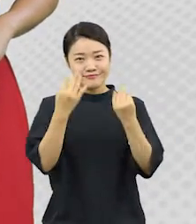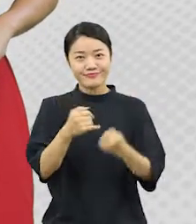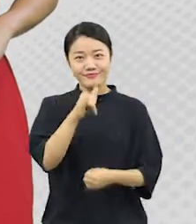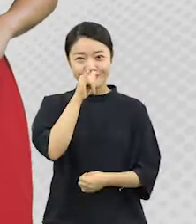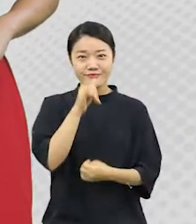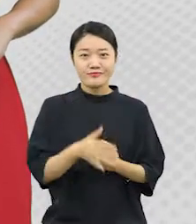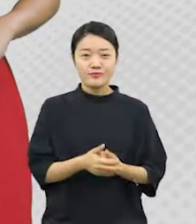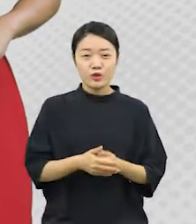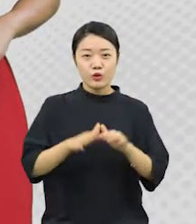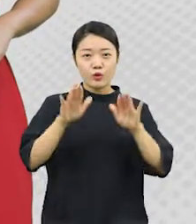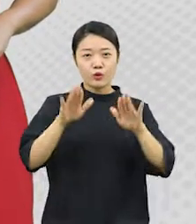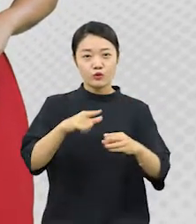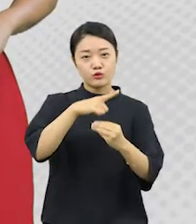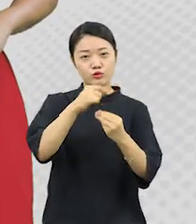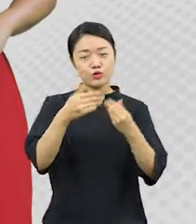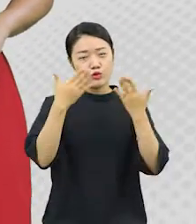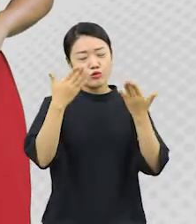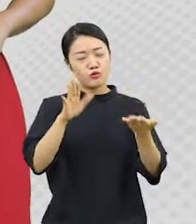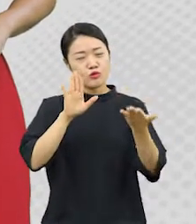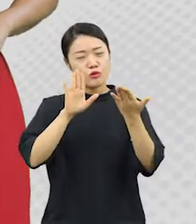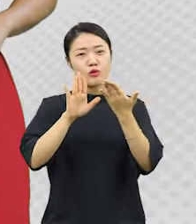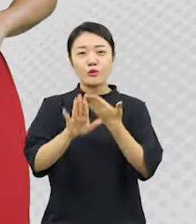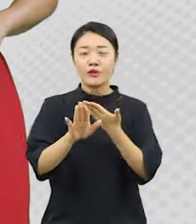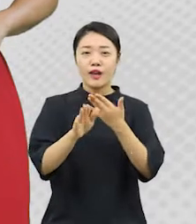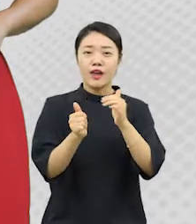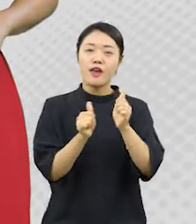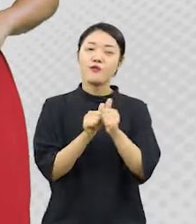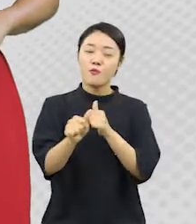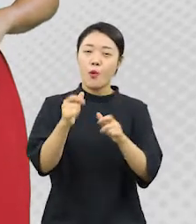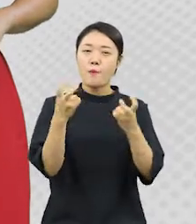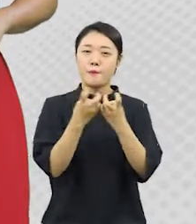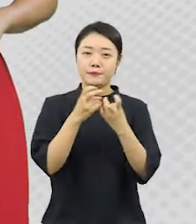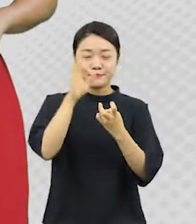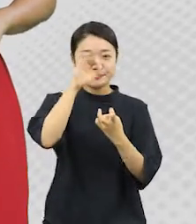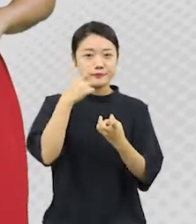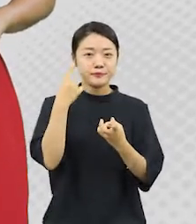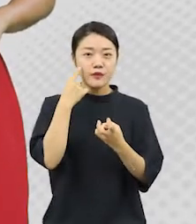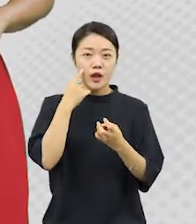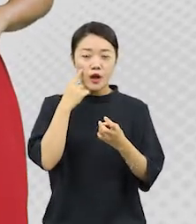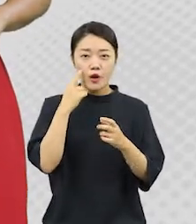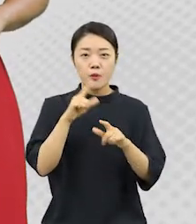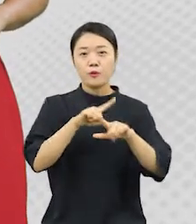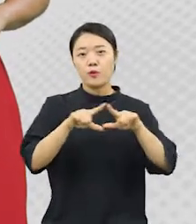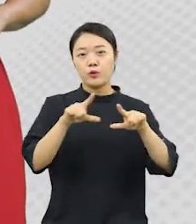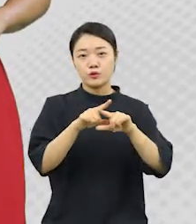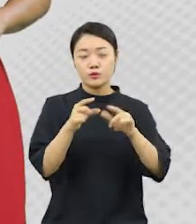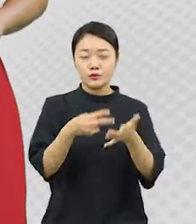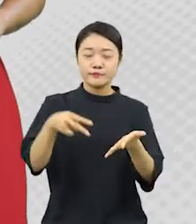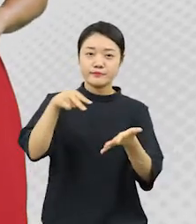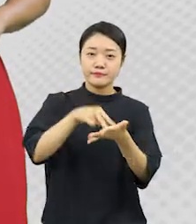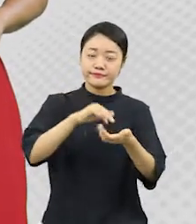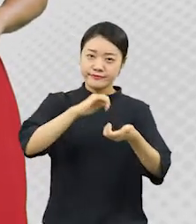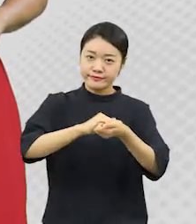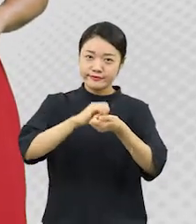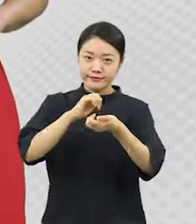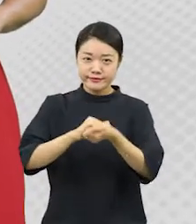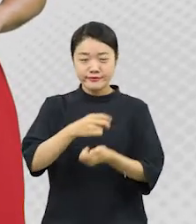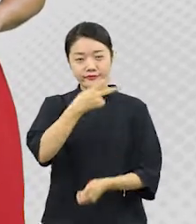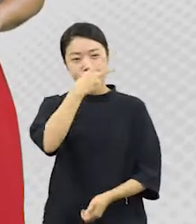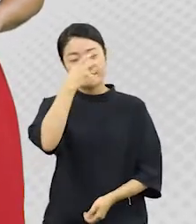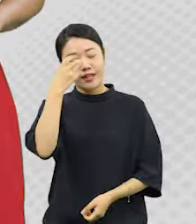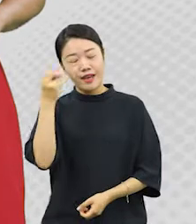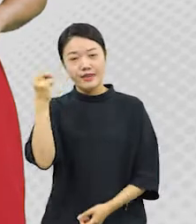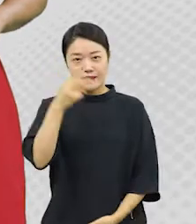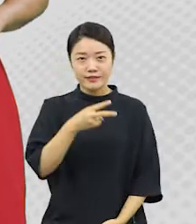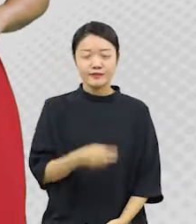추석 후유증 극복 방법에 대해서 알아볼게요. 평소 기상 시간을 지켜주며 수면 리듬을 다시 찾아야 합니다.